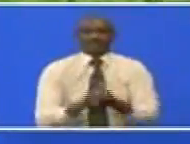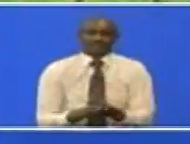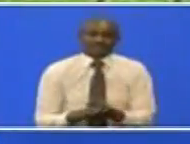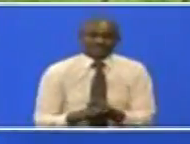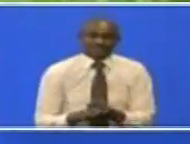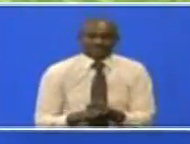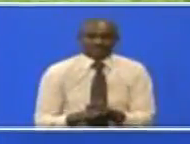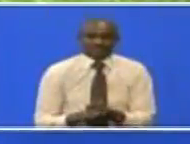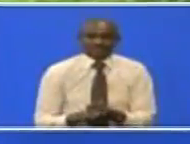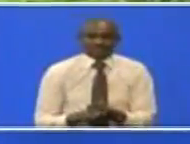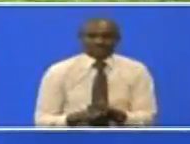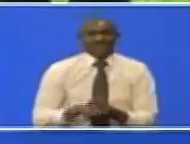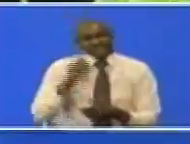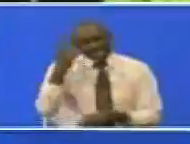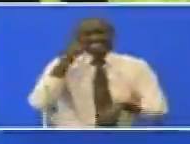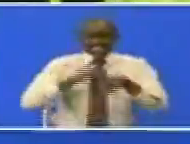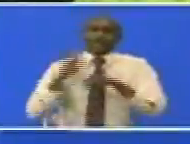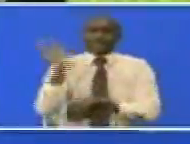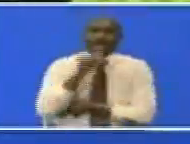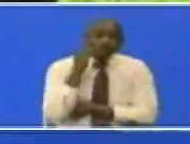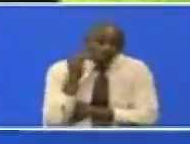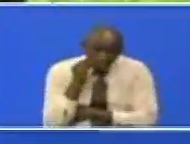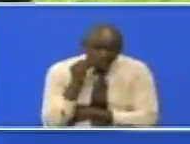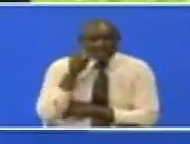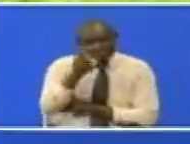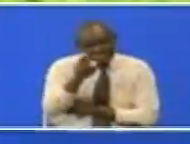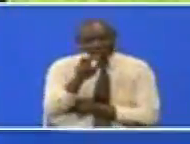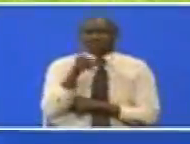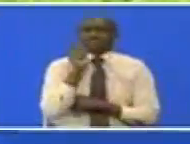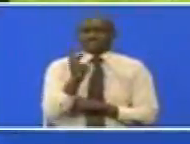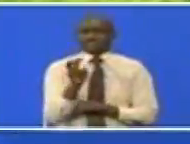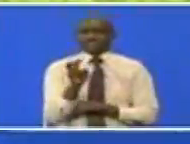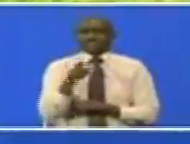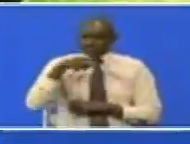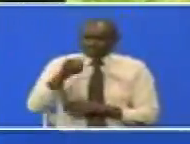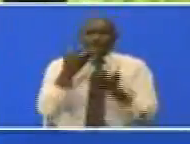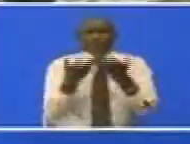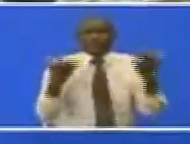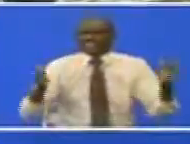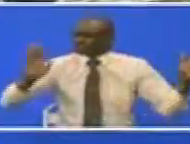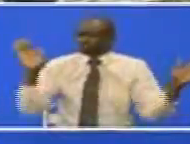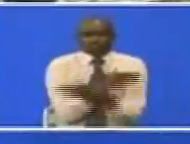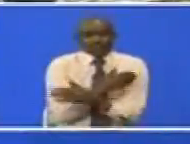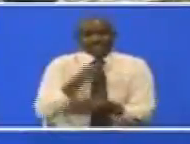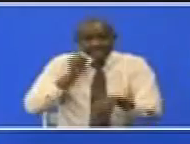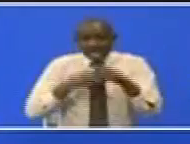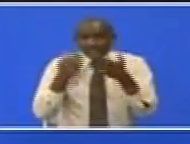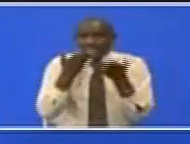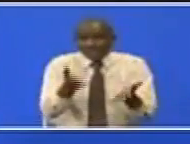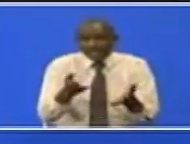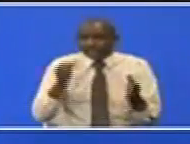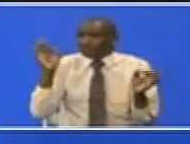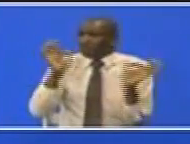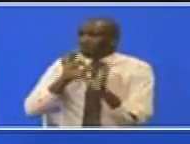Usama ni Mara ya kwanza kurudi nyumbani Tangu alipovamiwa siku ya ijumaa usiku Na Mali Yao kuchomwa na baada ya kufika ndipo